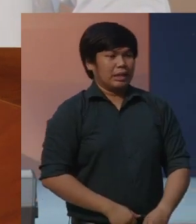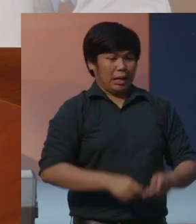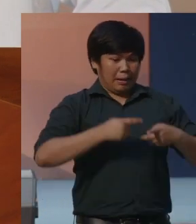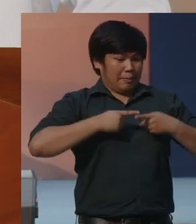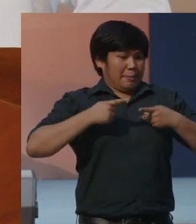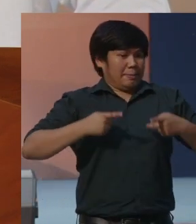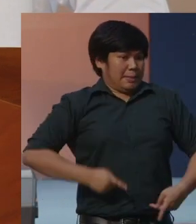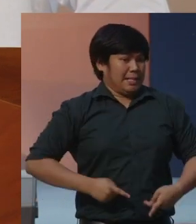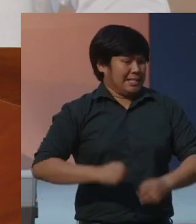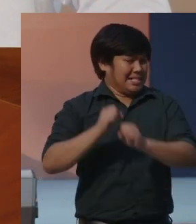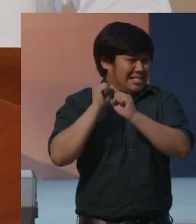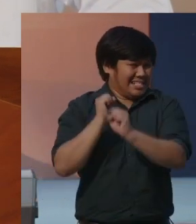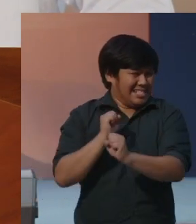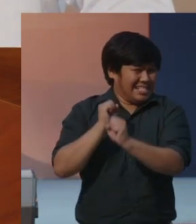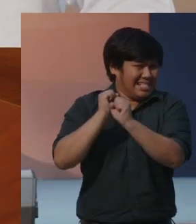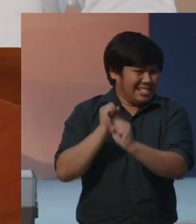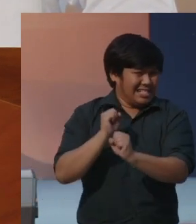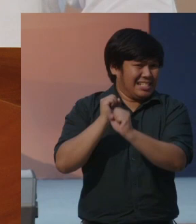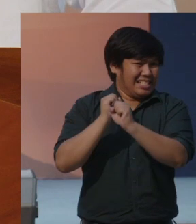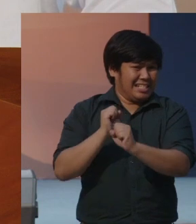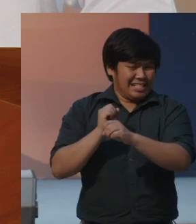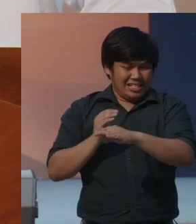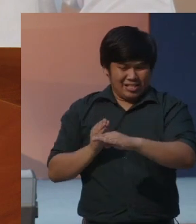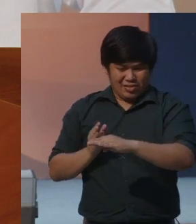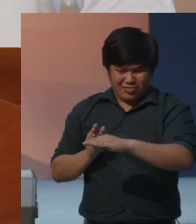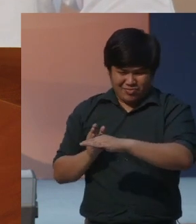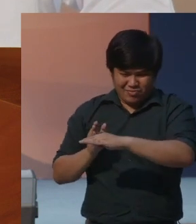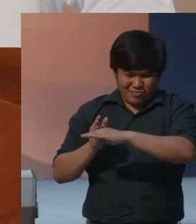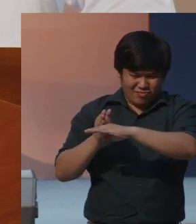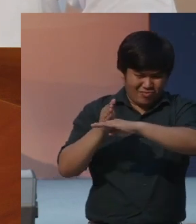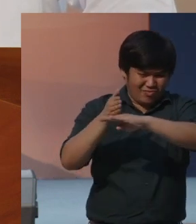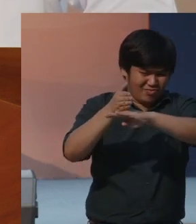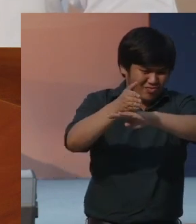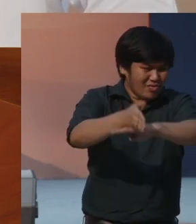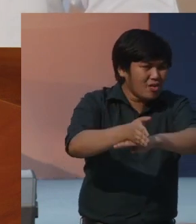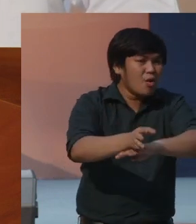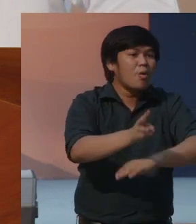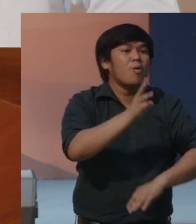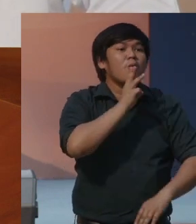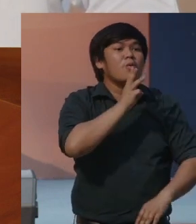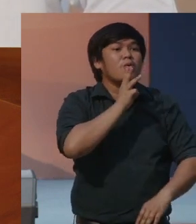the Ark of the Covenant, when you come to the brink of the waters of the Jordan, you